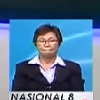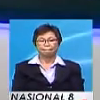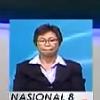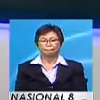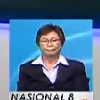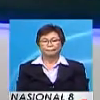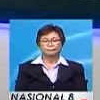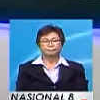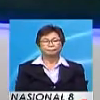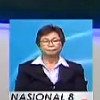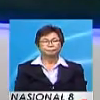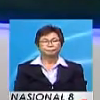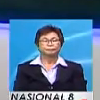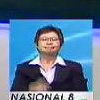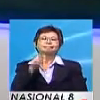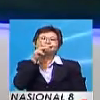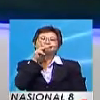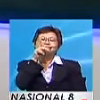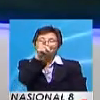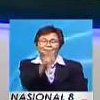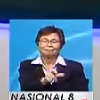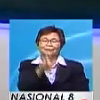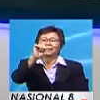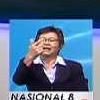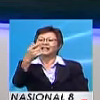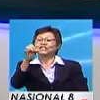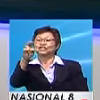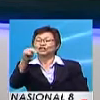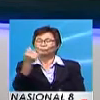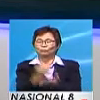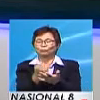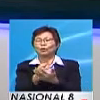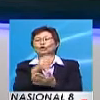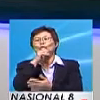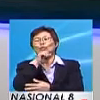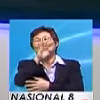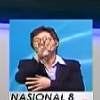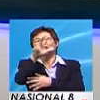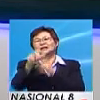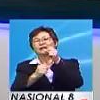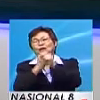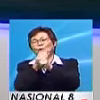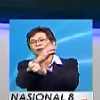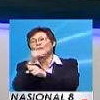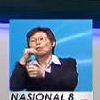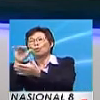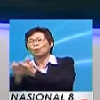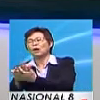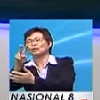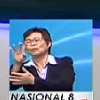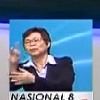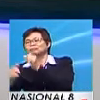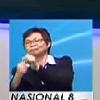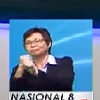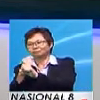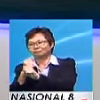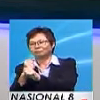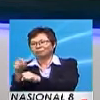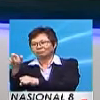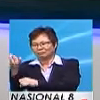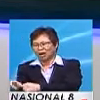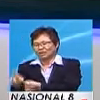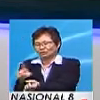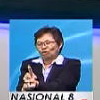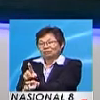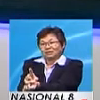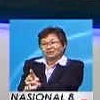lain di Kedah seorang Ejen insurans berusia 43 tahun dan isterinya 28 tahun yang juga seorang Doktor